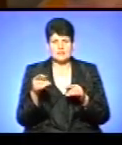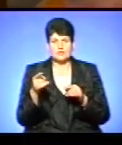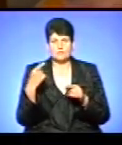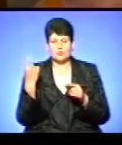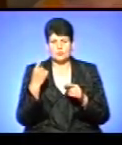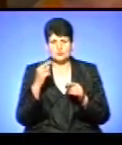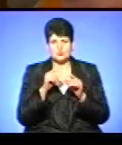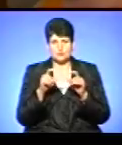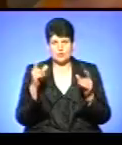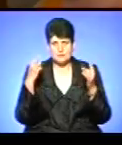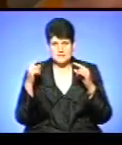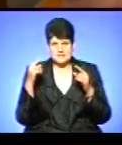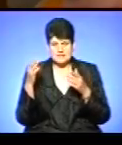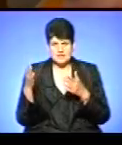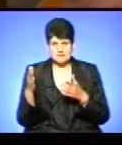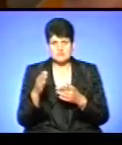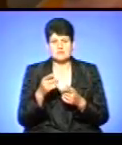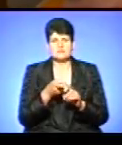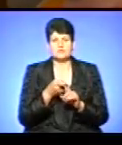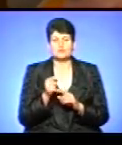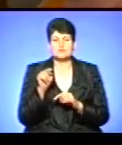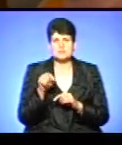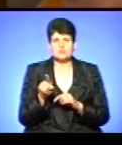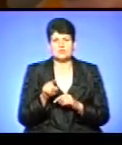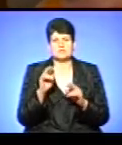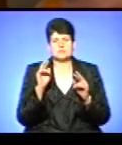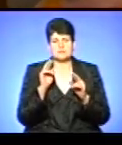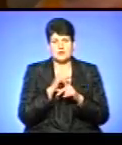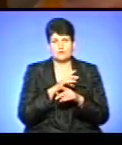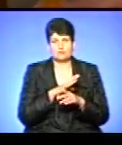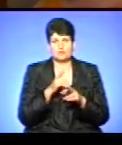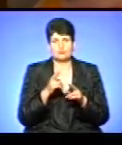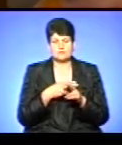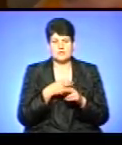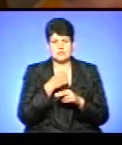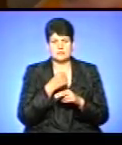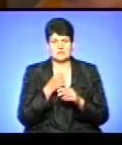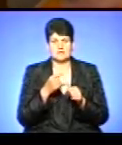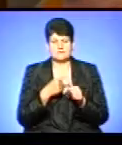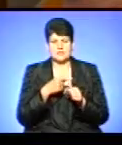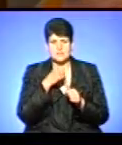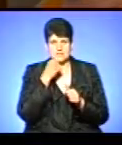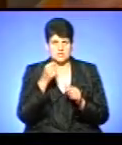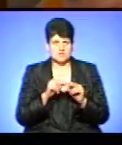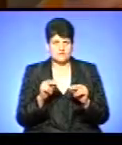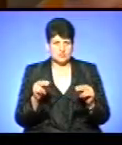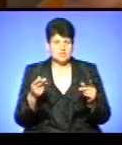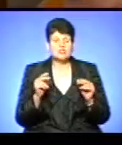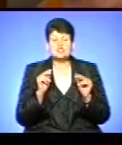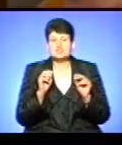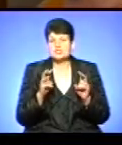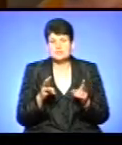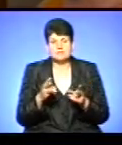Тернопільської обласної школи мистецтв в зв'язку з тим, що нас було неправомірно позбавлено старшого вчителя. Чим аргументувала